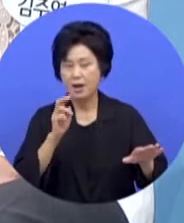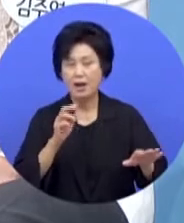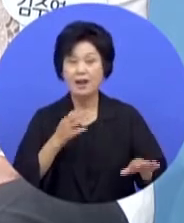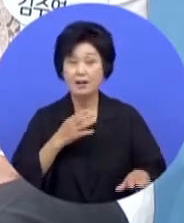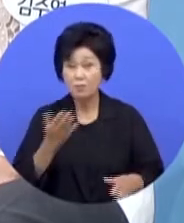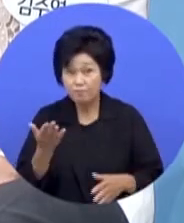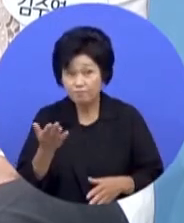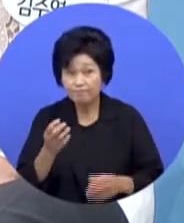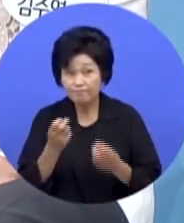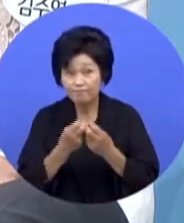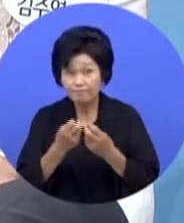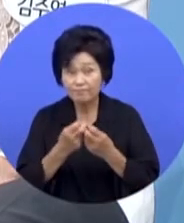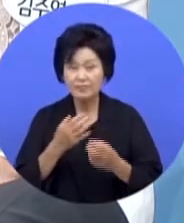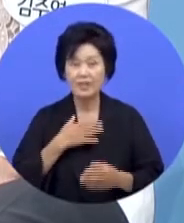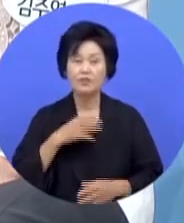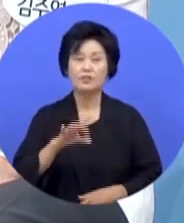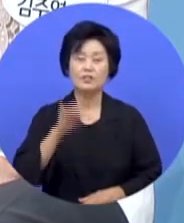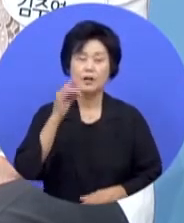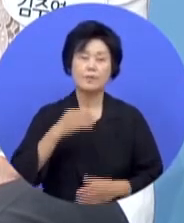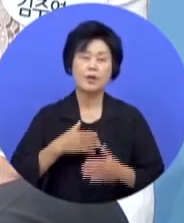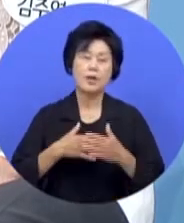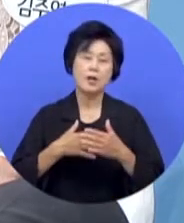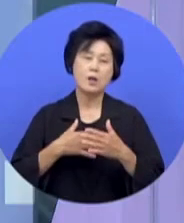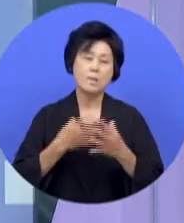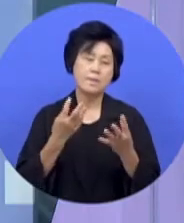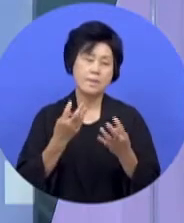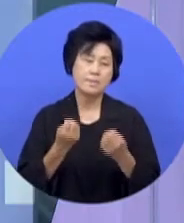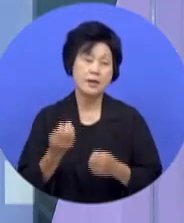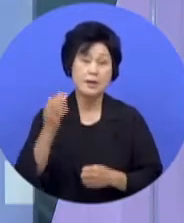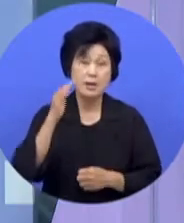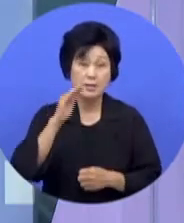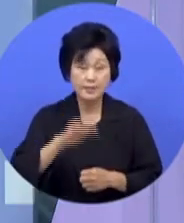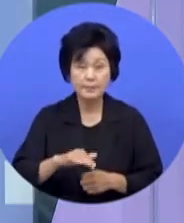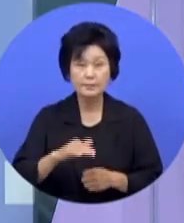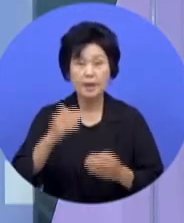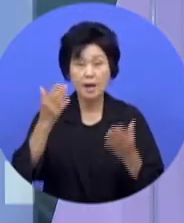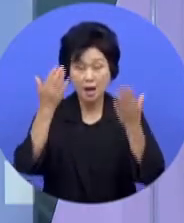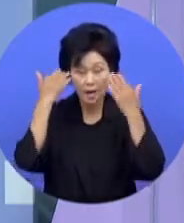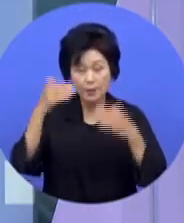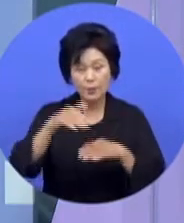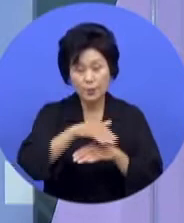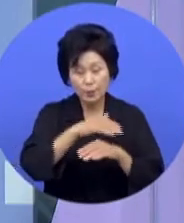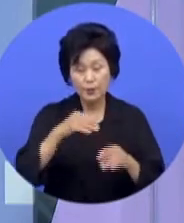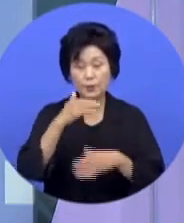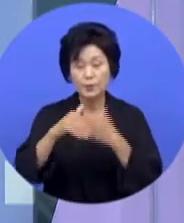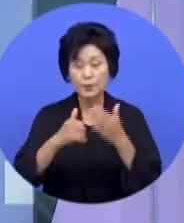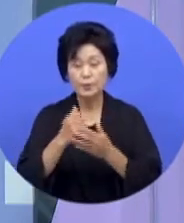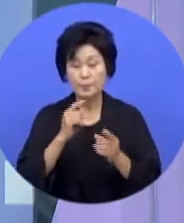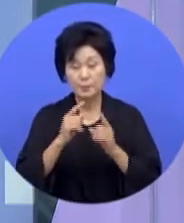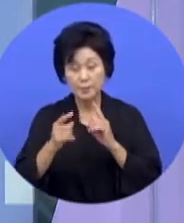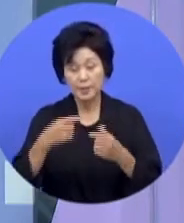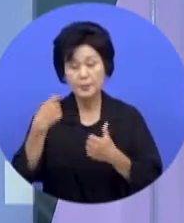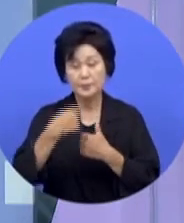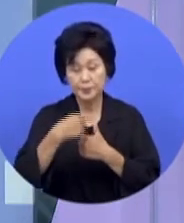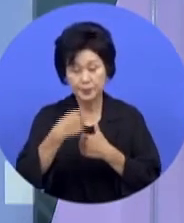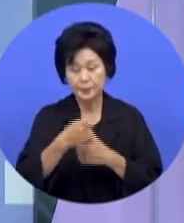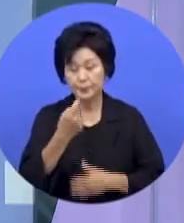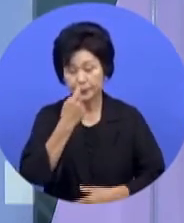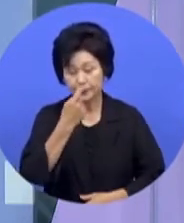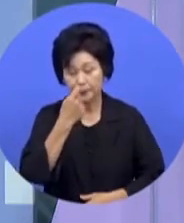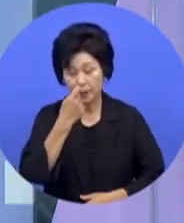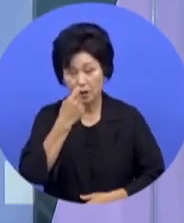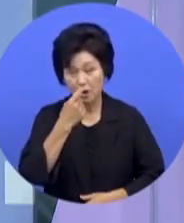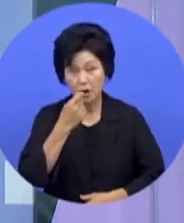컸어요. 그런데 이제 이 학교에 와서 말씀으로 교육을 받으면서 이제는 그런 걱정은 모두 정말 사라졌고요. 어떻게